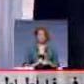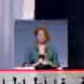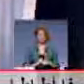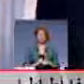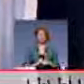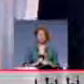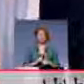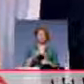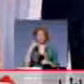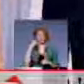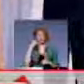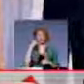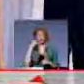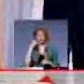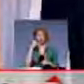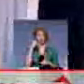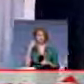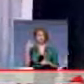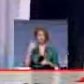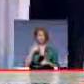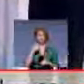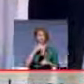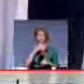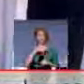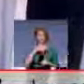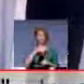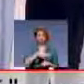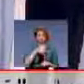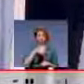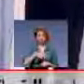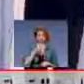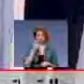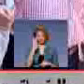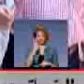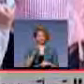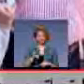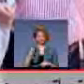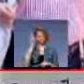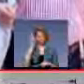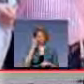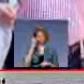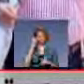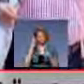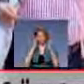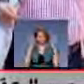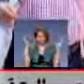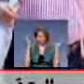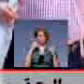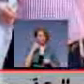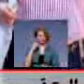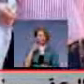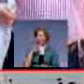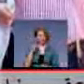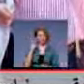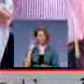انا اتصل بي اتنين من المشايخ، مشايخ لهم تقديرهم ولهم احترامهم، الشيخ عمرو الليسي هو رجل